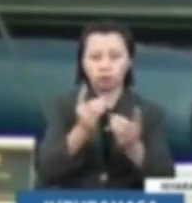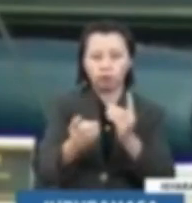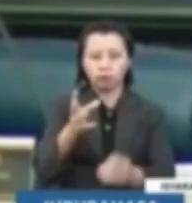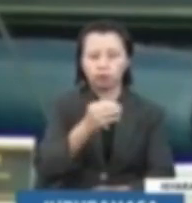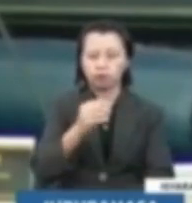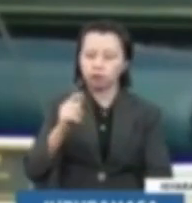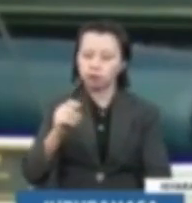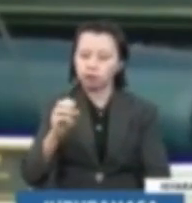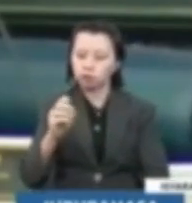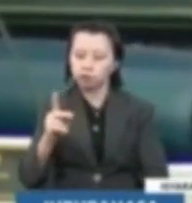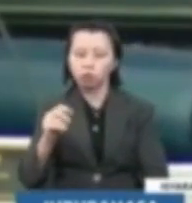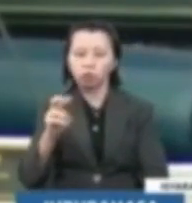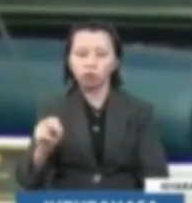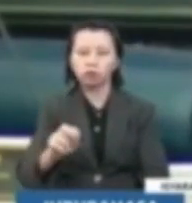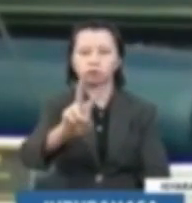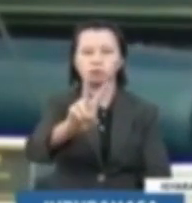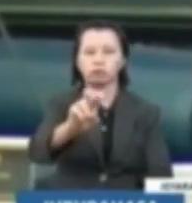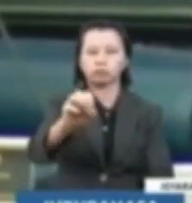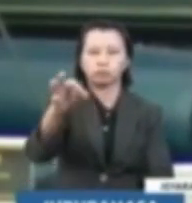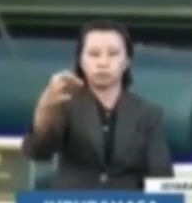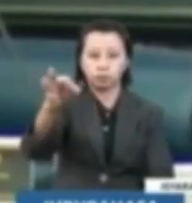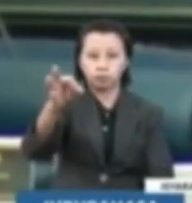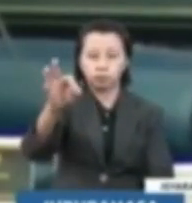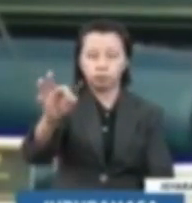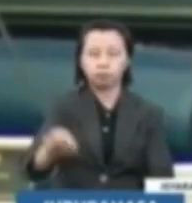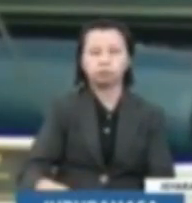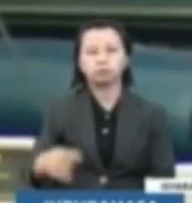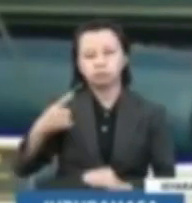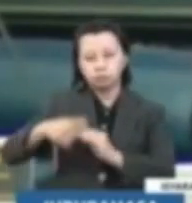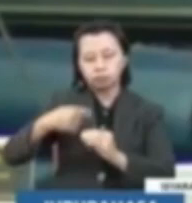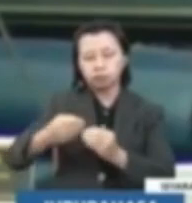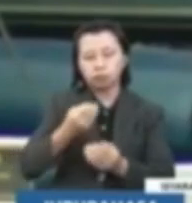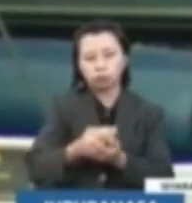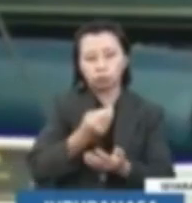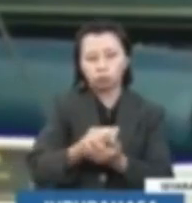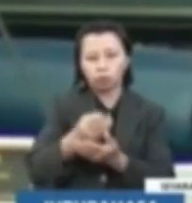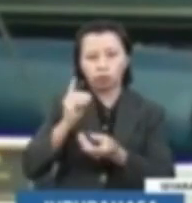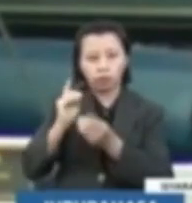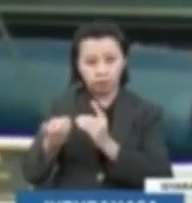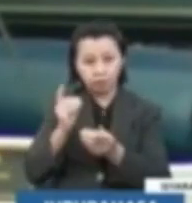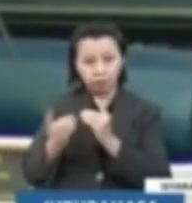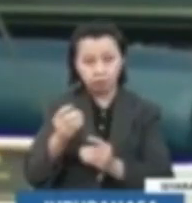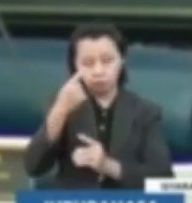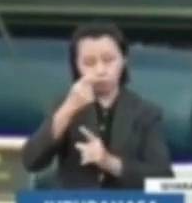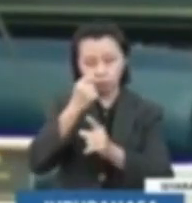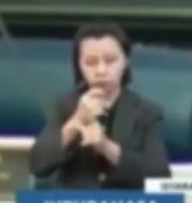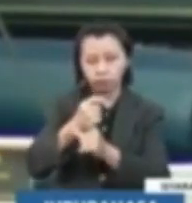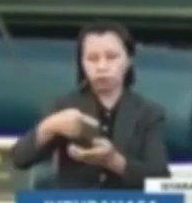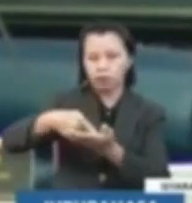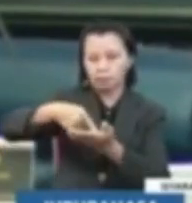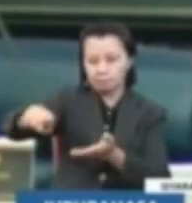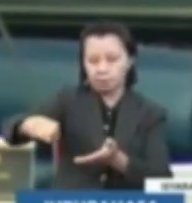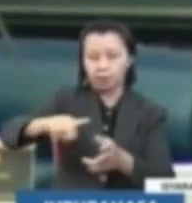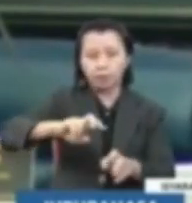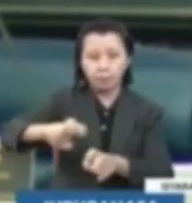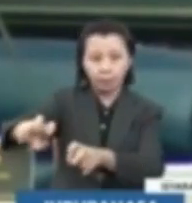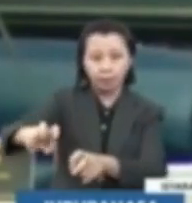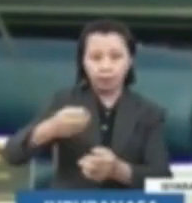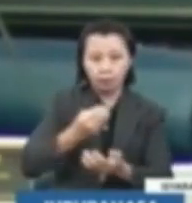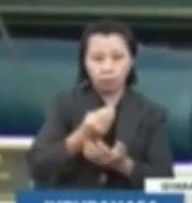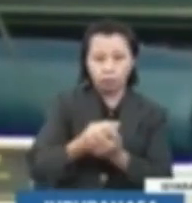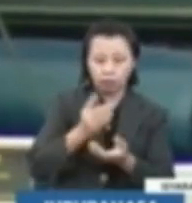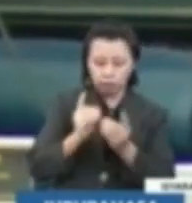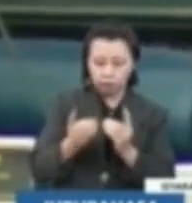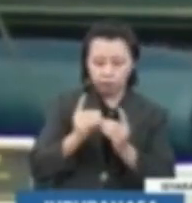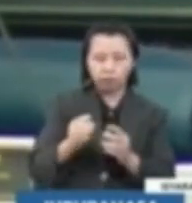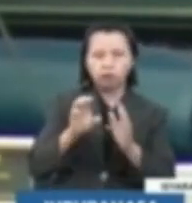Token Digital 2019. Berhubung penggunaan mata wang kripto bagi tujuan pembayaran, mata wang